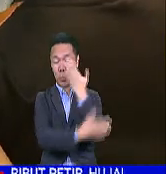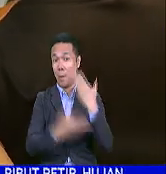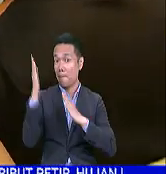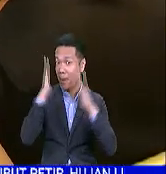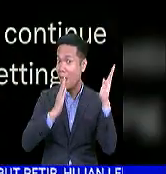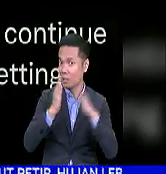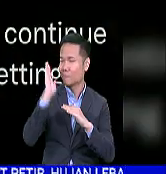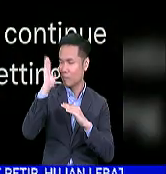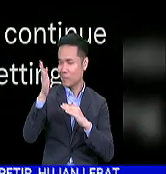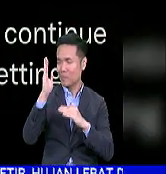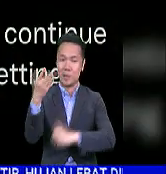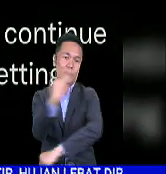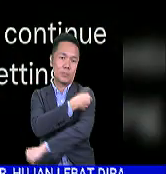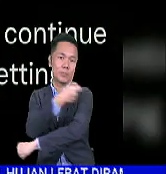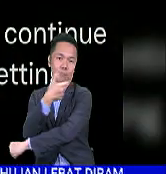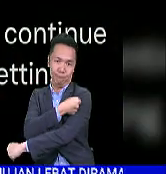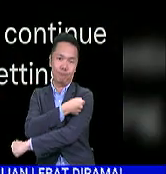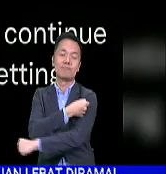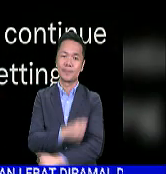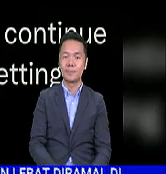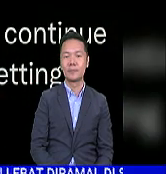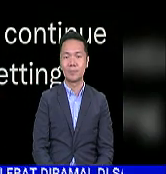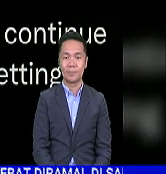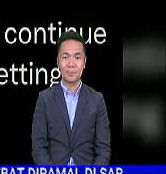negara layak menerima vaksin COVID-19.